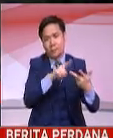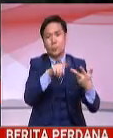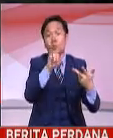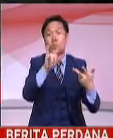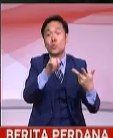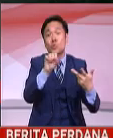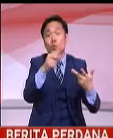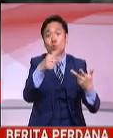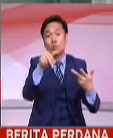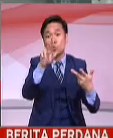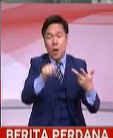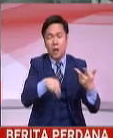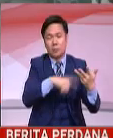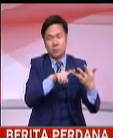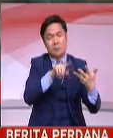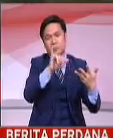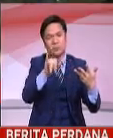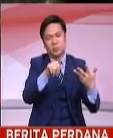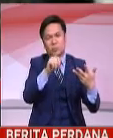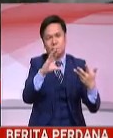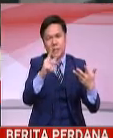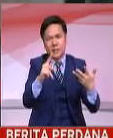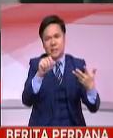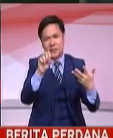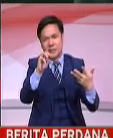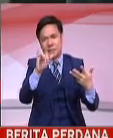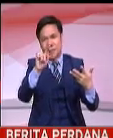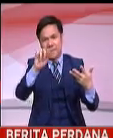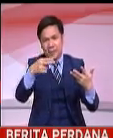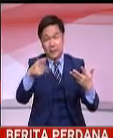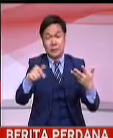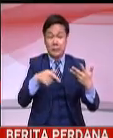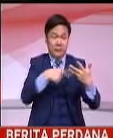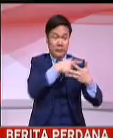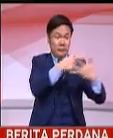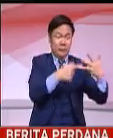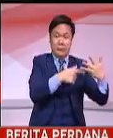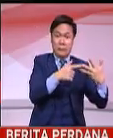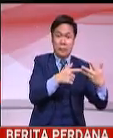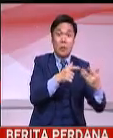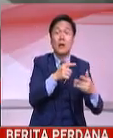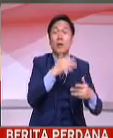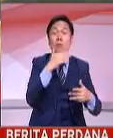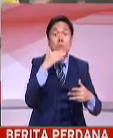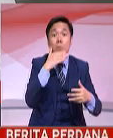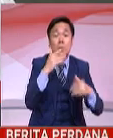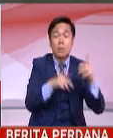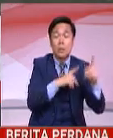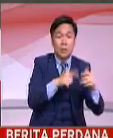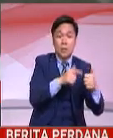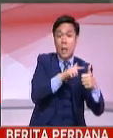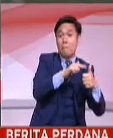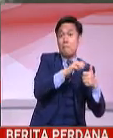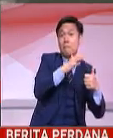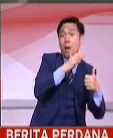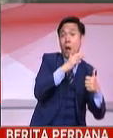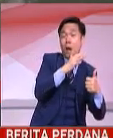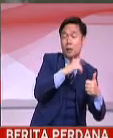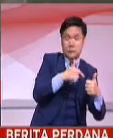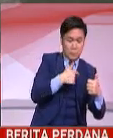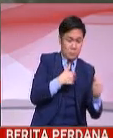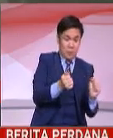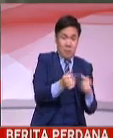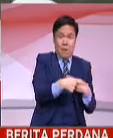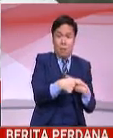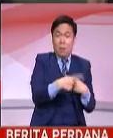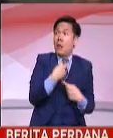Joshua Pendelaki dan Jeff Smith. Ia mengisahkan cabaran getir yang dihadapi remaja bernama Dion dan ibunya yang terperangkap dalam pangsapuri